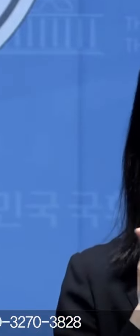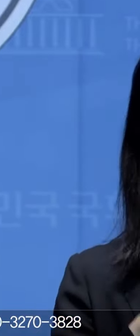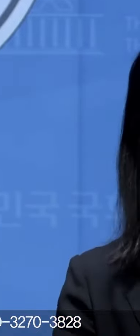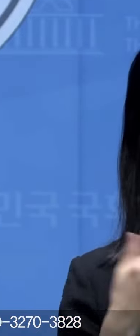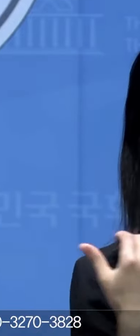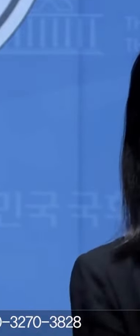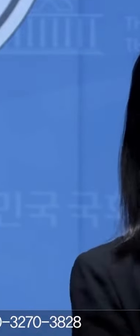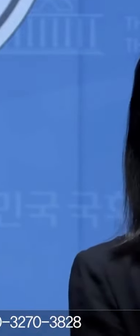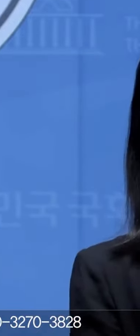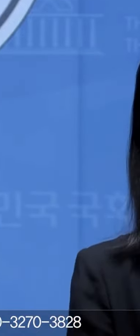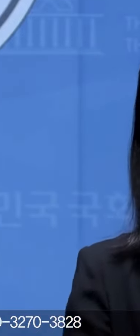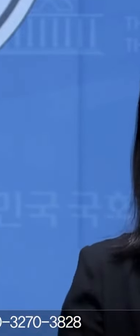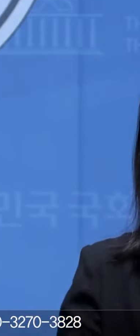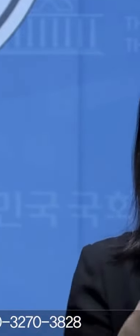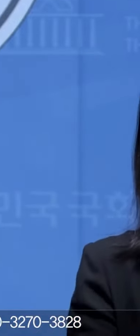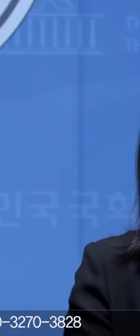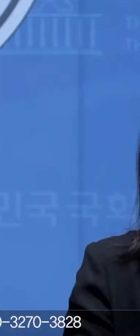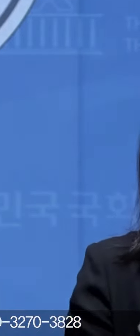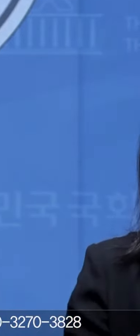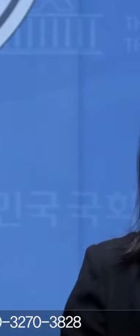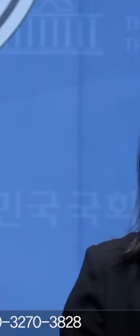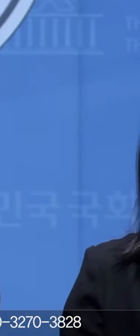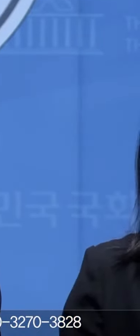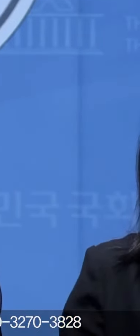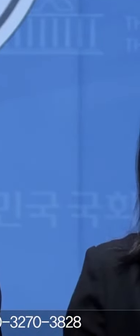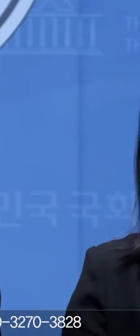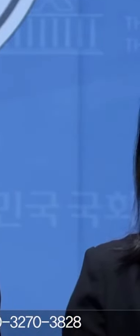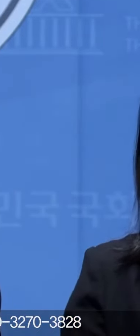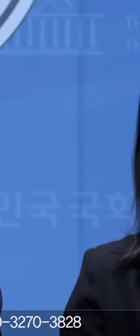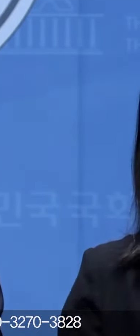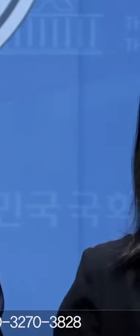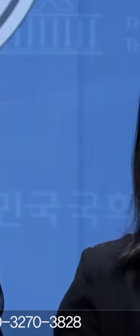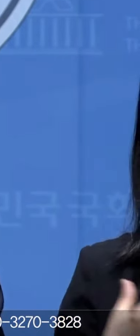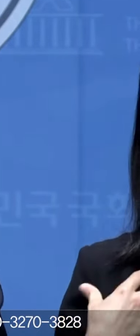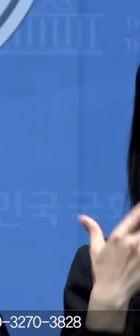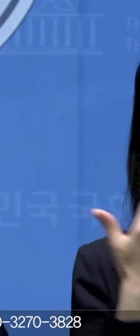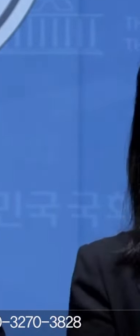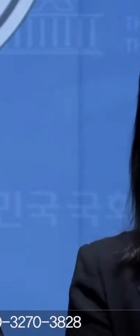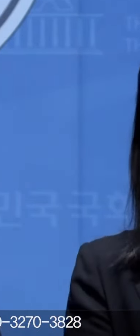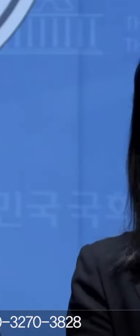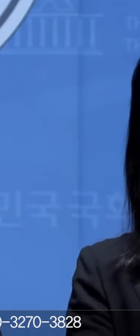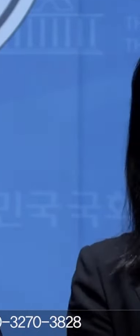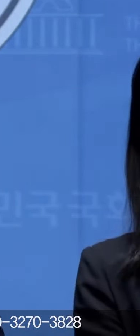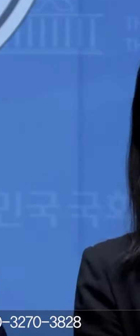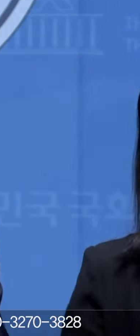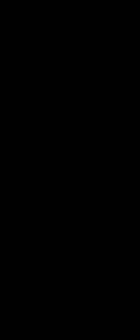말씀도 드립니다 2024년 9월 10일 대정부 질의자 의원 1동